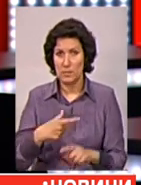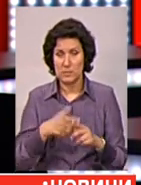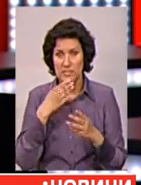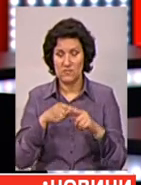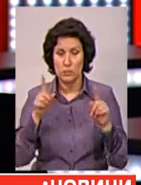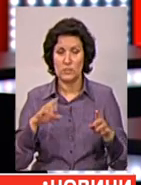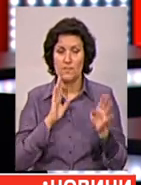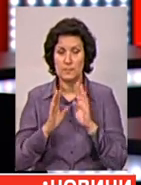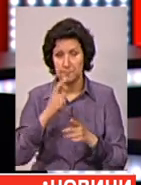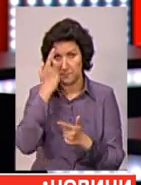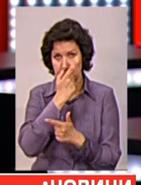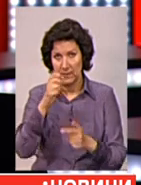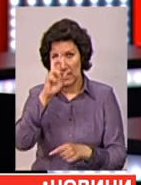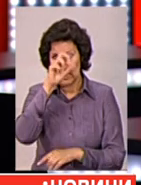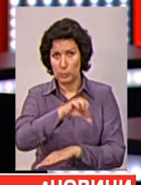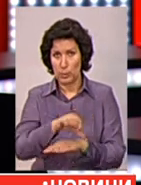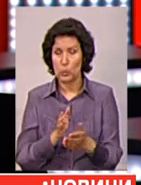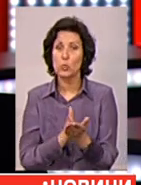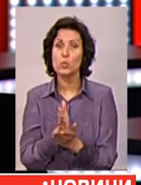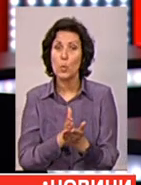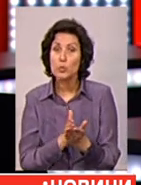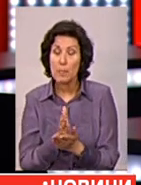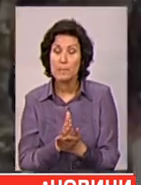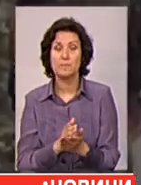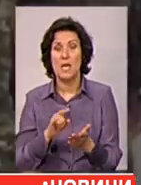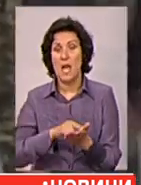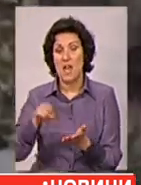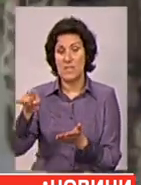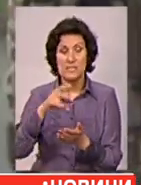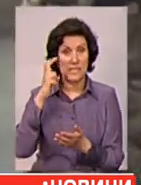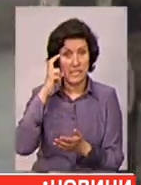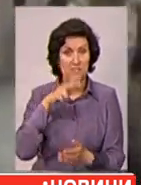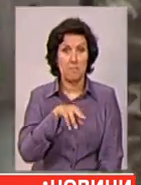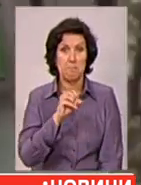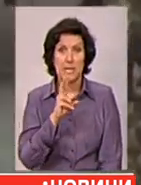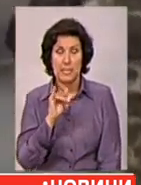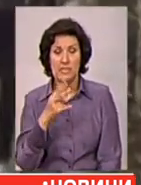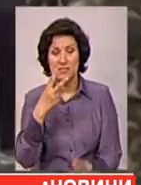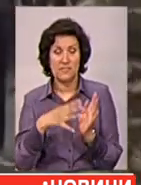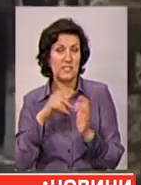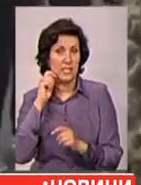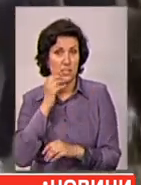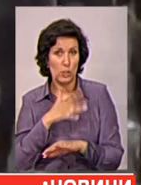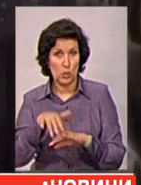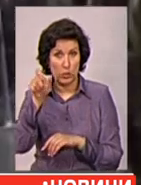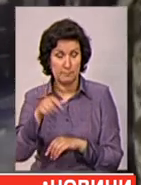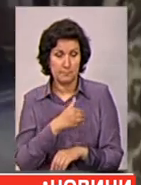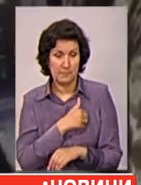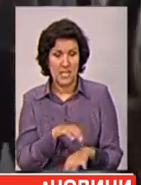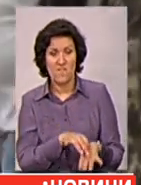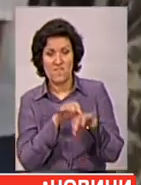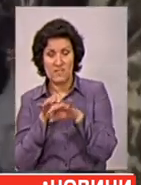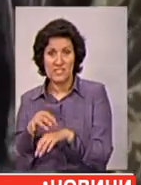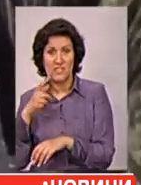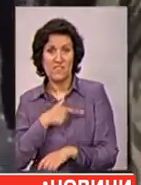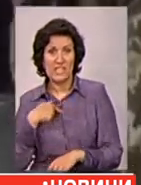своїй сторінці у Фейсбуці повідомила Держприкордонслужба. Авіарейсом Київ-Пекін 29-річний іноземець намагався вивезти